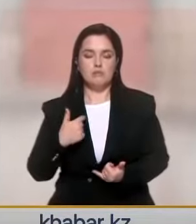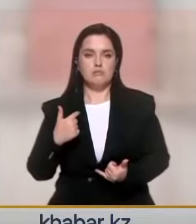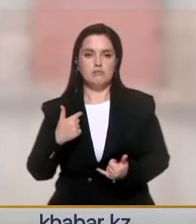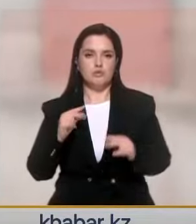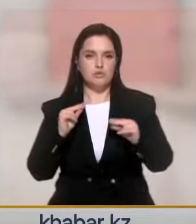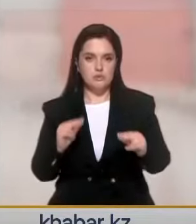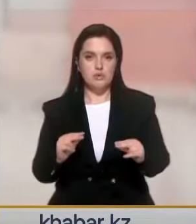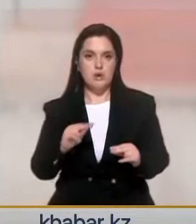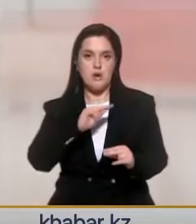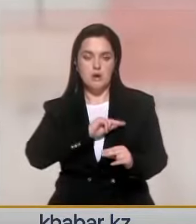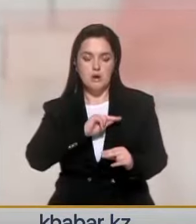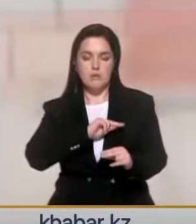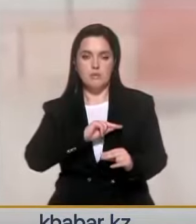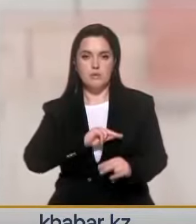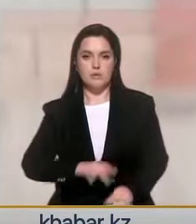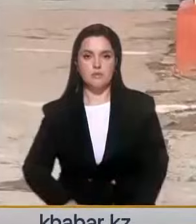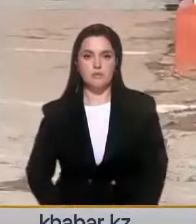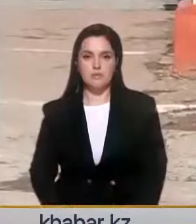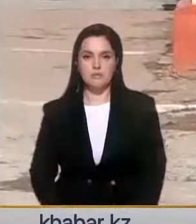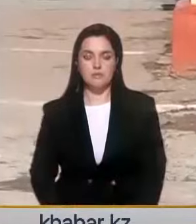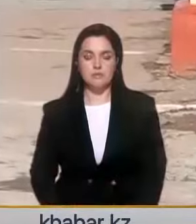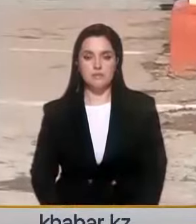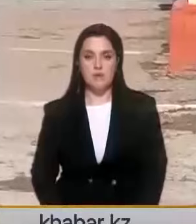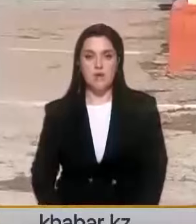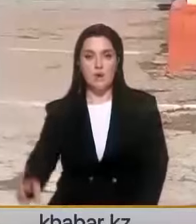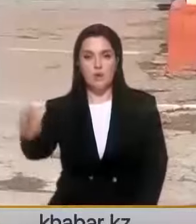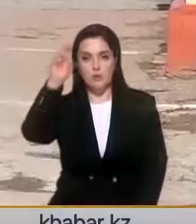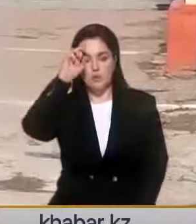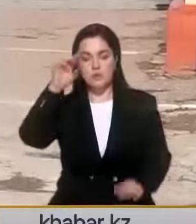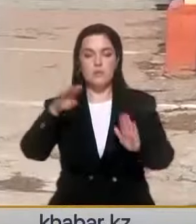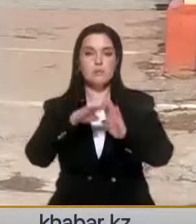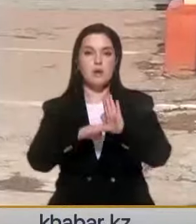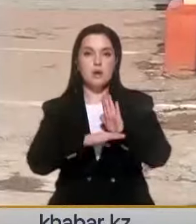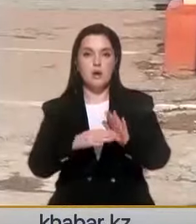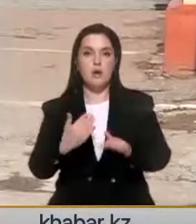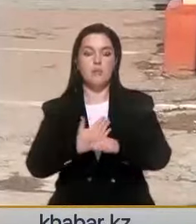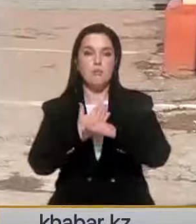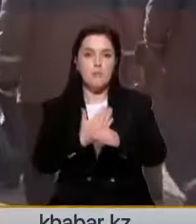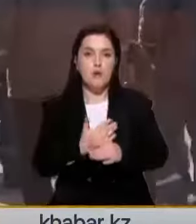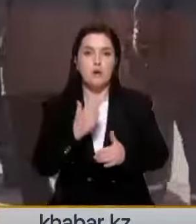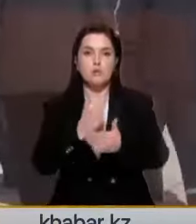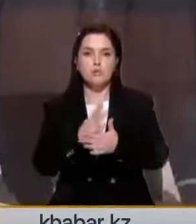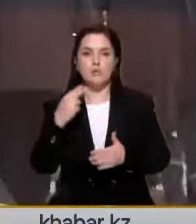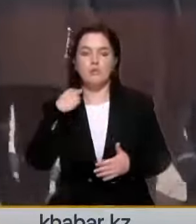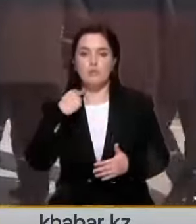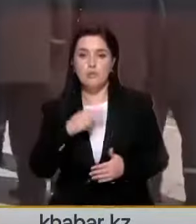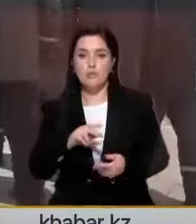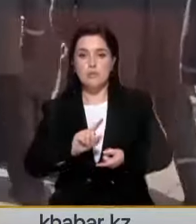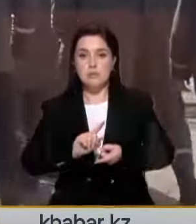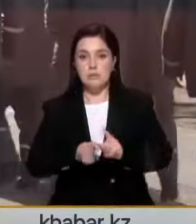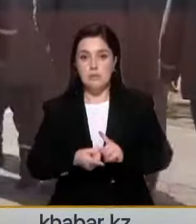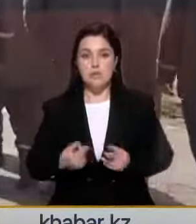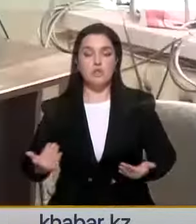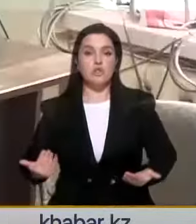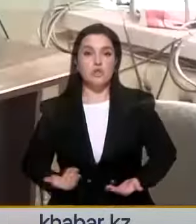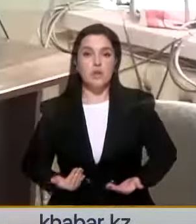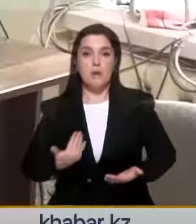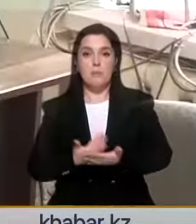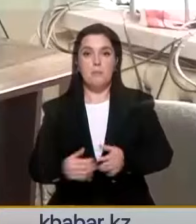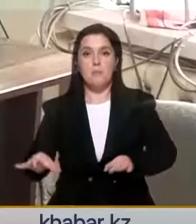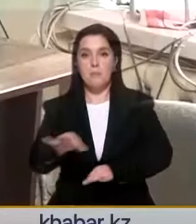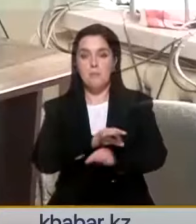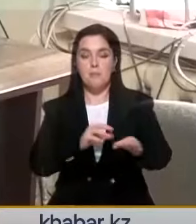планирую расширить моё дело госпрограммы оказывают реальную помощь осуждённым желающим изменить свою жизнь например проект